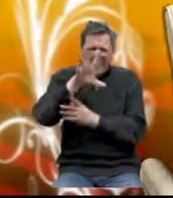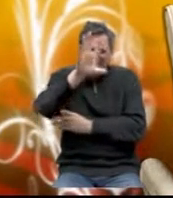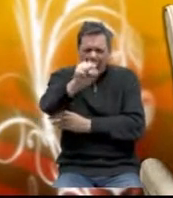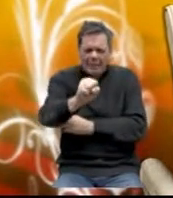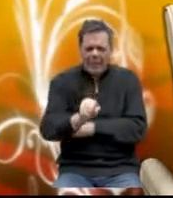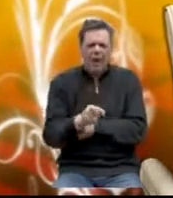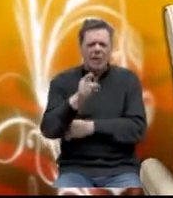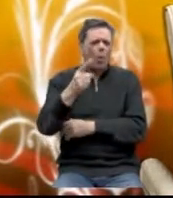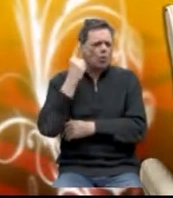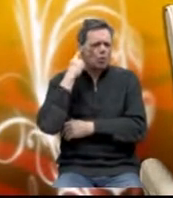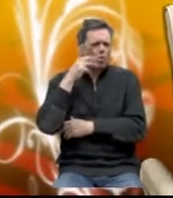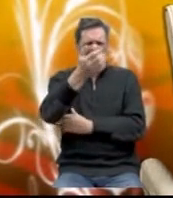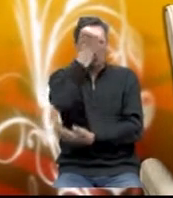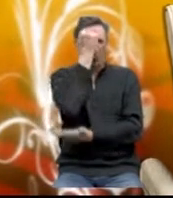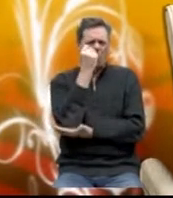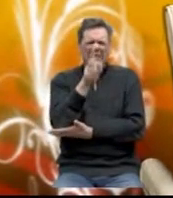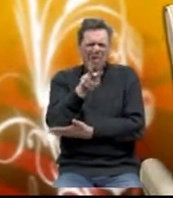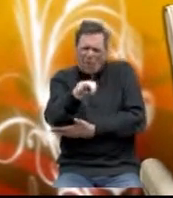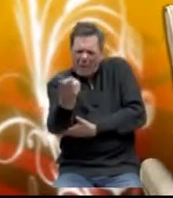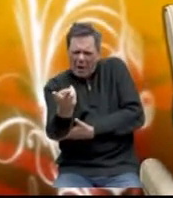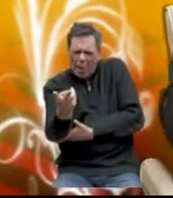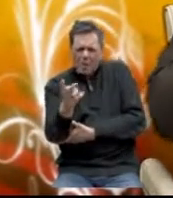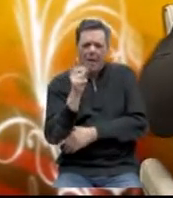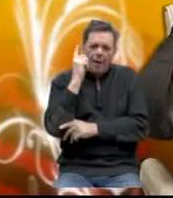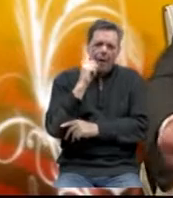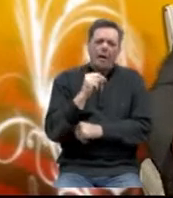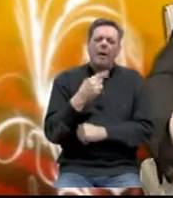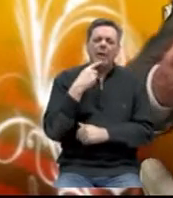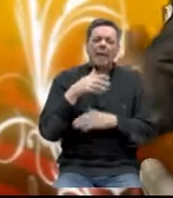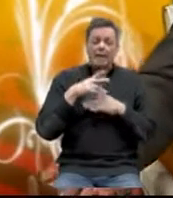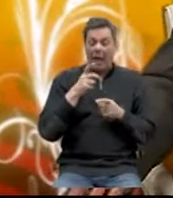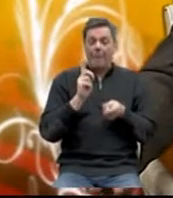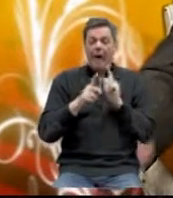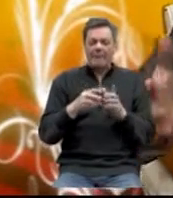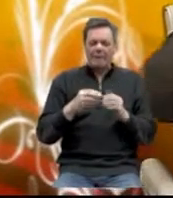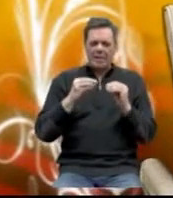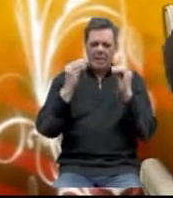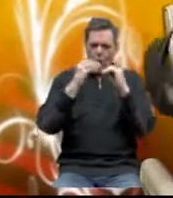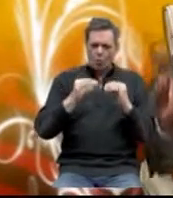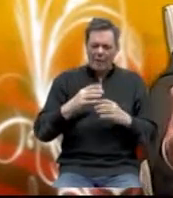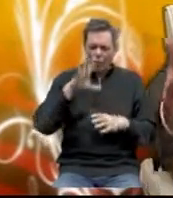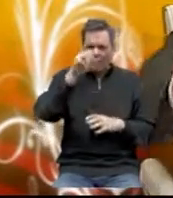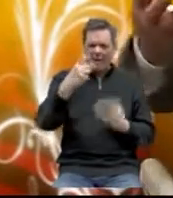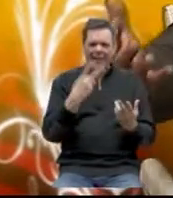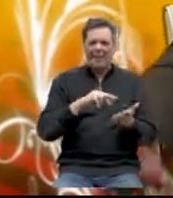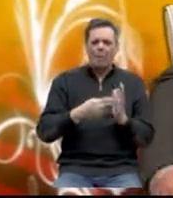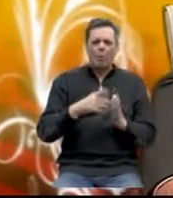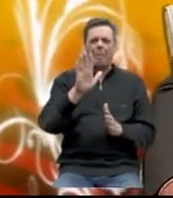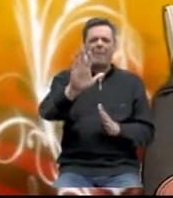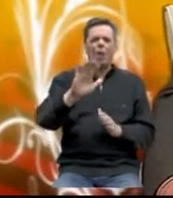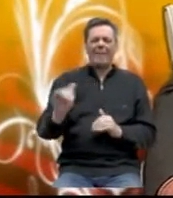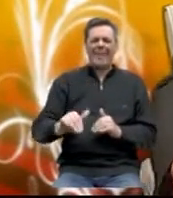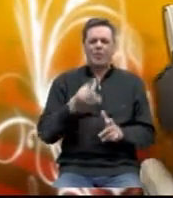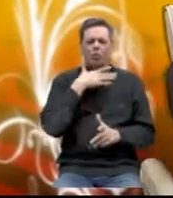je glupost pa da to ne prenose. Razumijete? Ili da nastavnici sustavno shvate gdje je problem njihove dječice